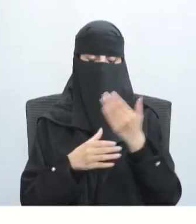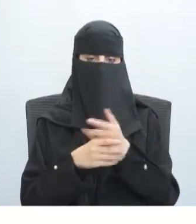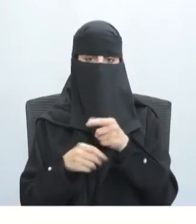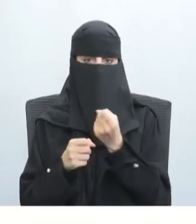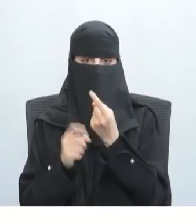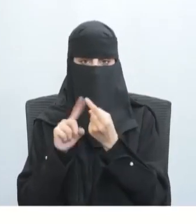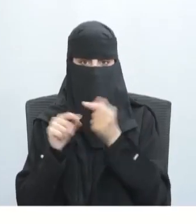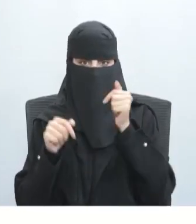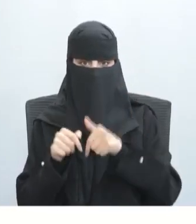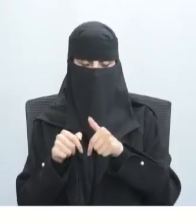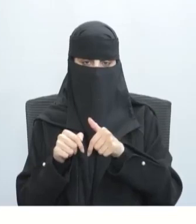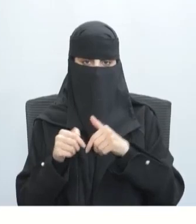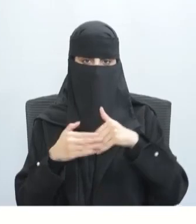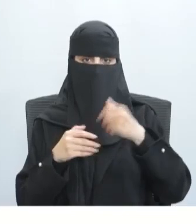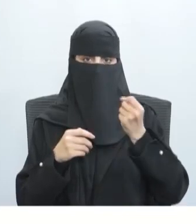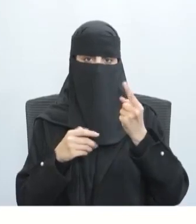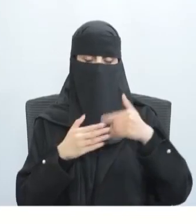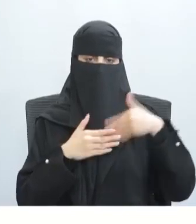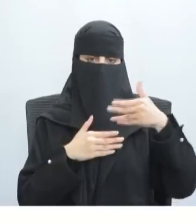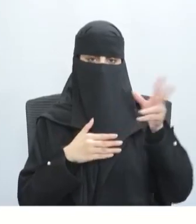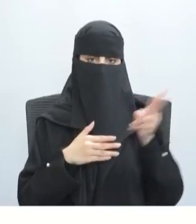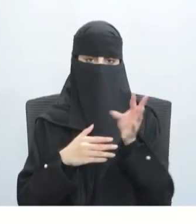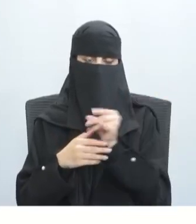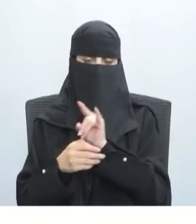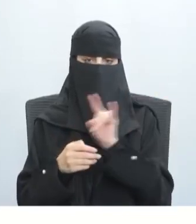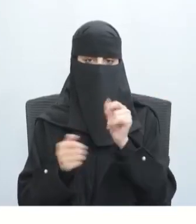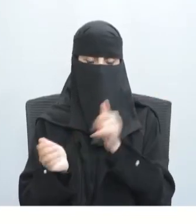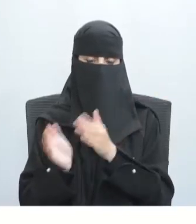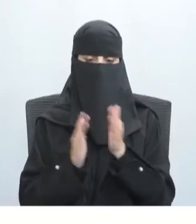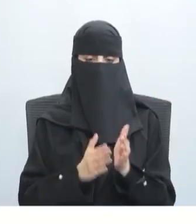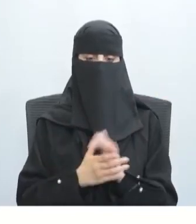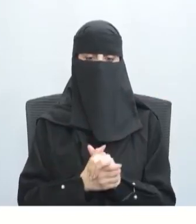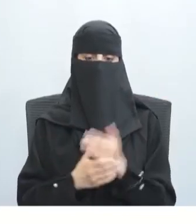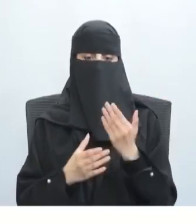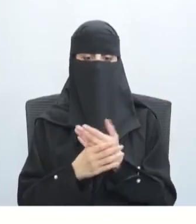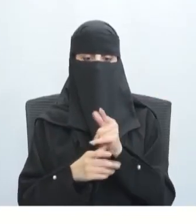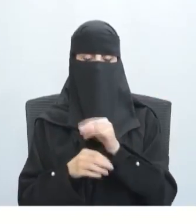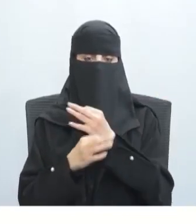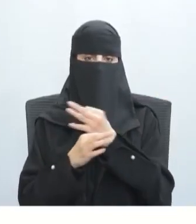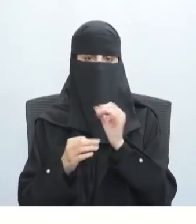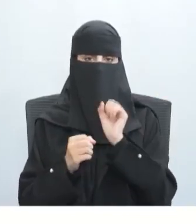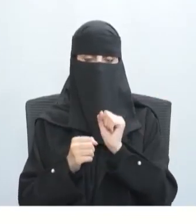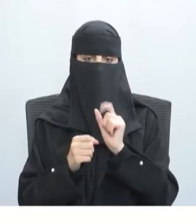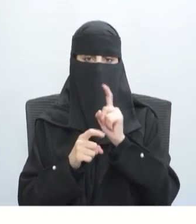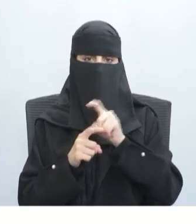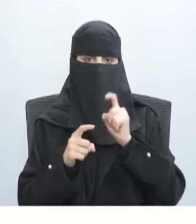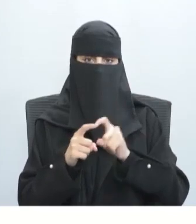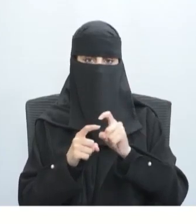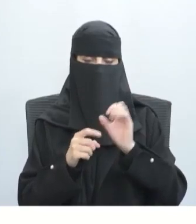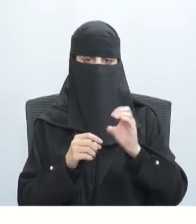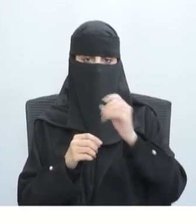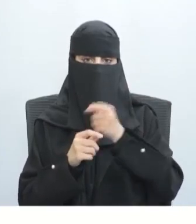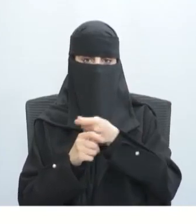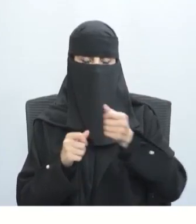الريال الذي نتلقاه اليوم نظيرا باستطاعه استثماره وغيره ذكرنا ايضا كل ذلك يتعلق بمعدل العائد وذكرنا ايضا